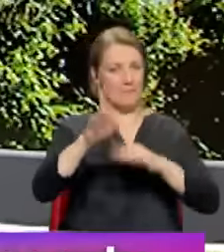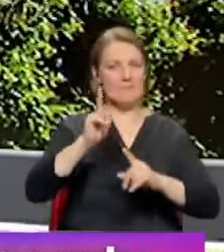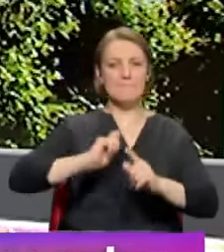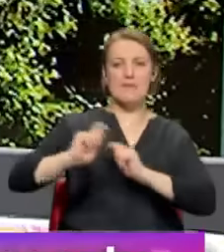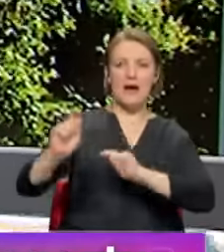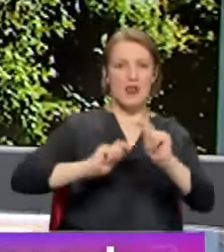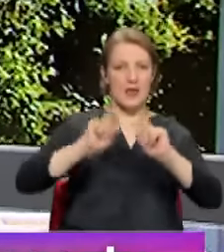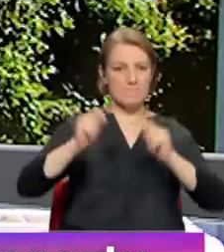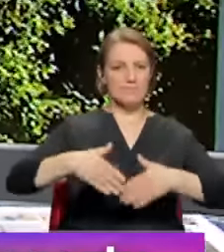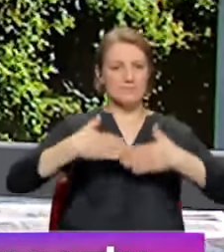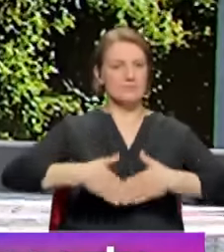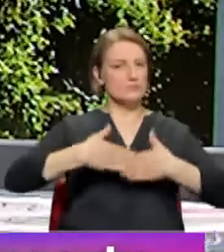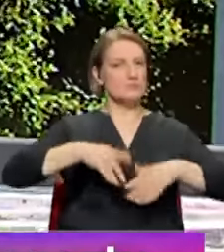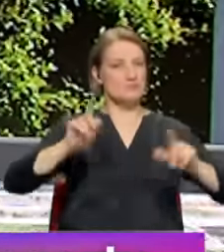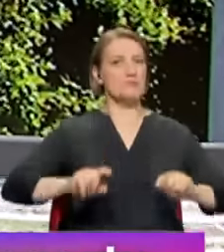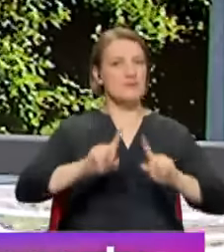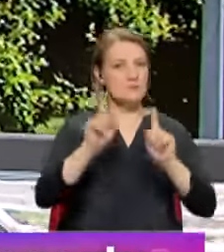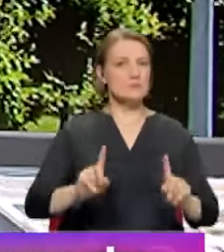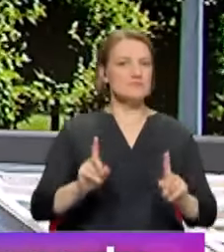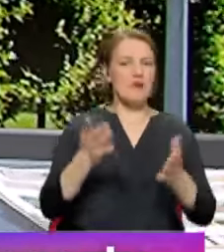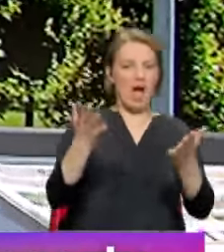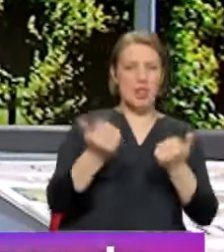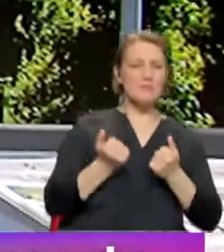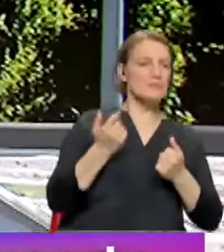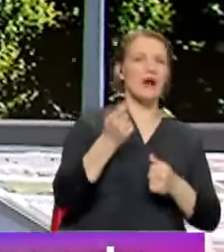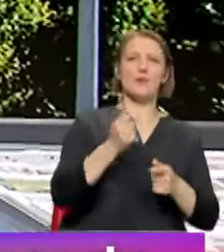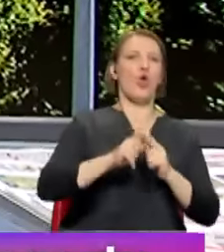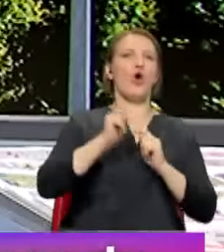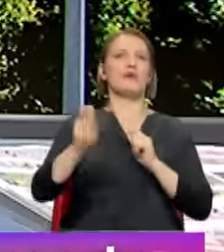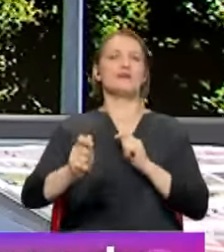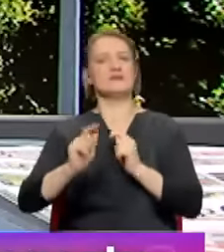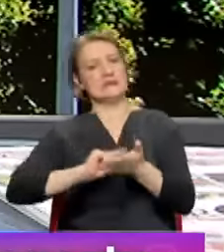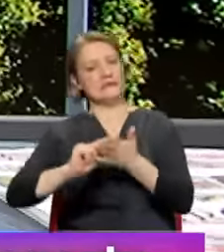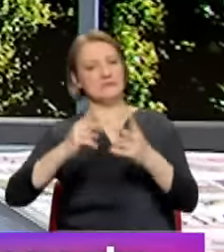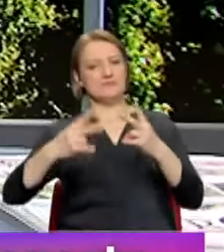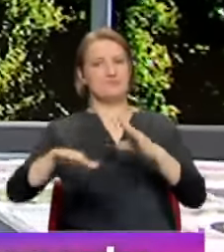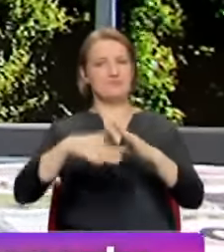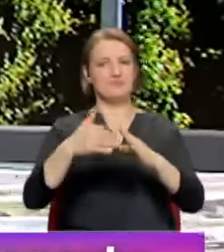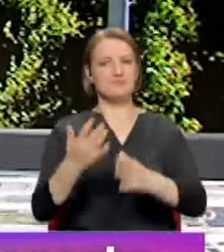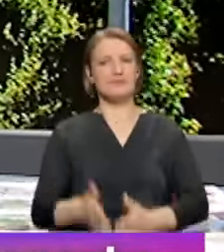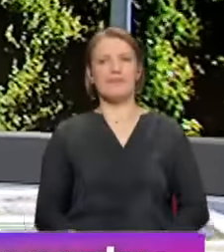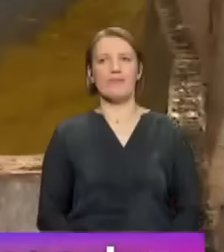pazarlık yaptınız mı? O pazarlığa tutuştunuz mu? Alıp da ne kadar ödediniz? Yazıp gönderin.